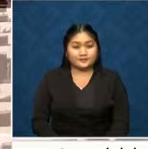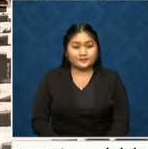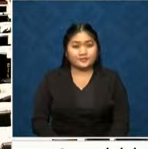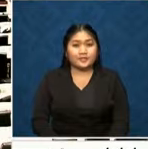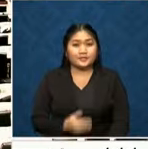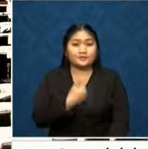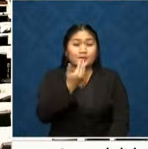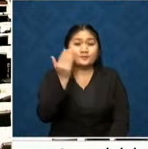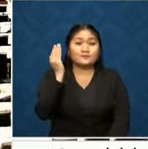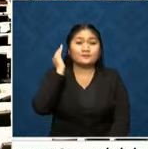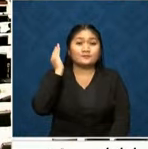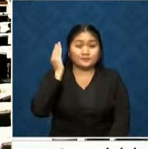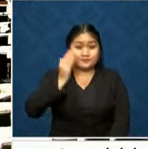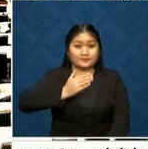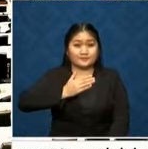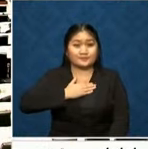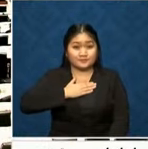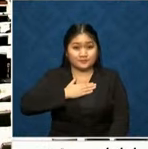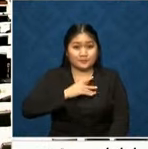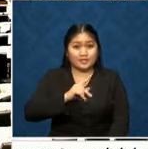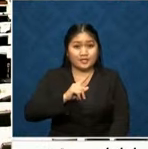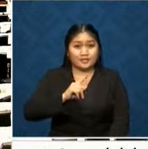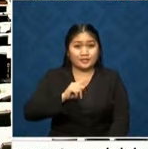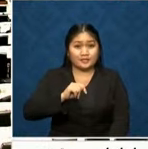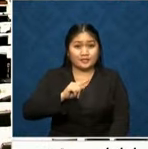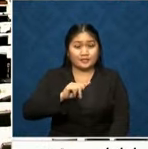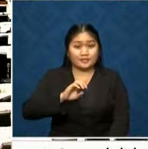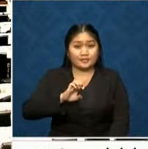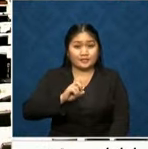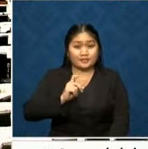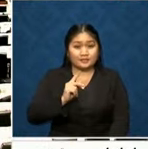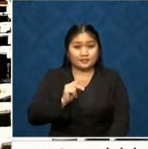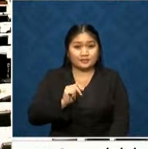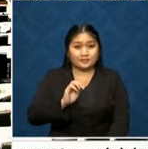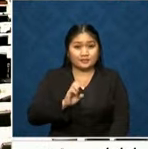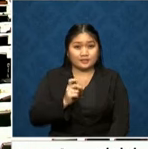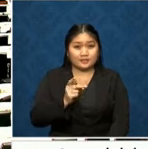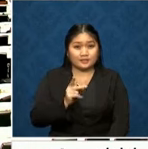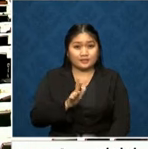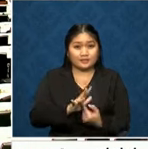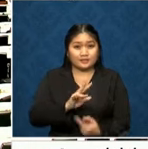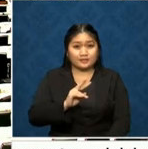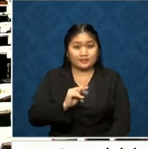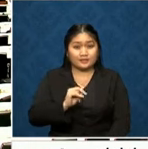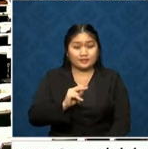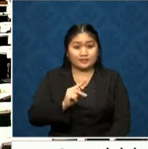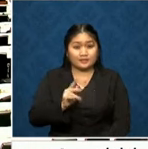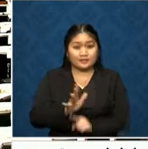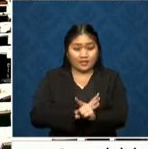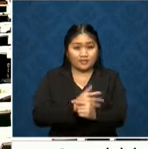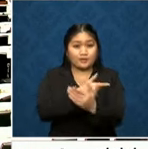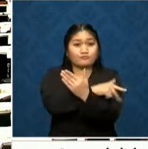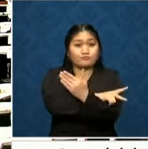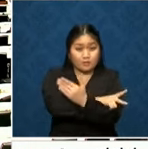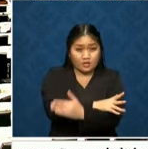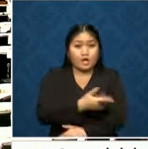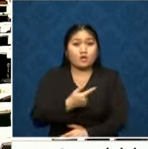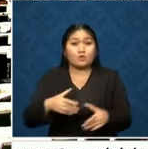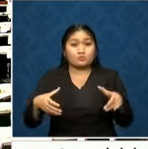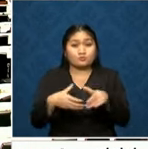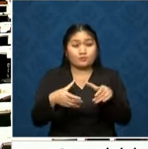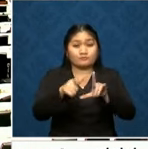ประธานสภาผู้แทนราษฎรผมถิติกันถิติพฤติกุลผู้แทนราษฎรจังหวัดภูเก็ตเขต3อำเภอถลางตำบลกระทู้พรรคก้า